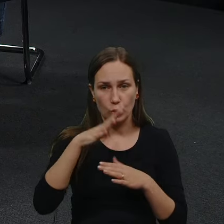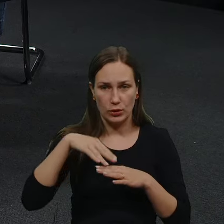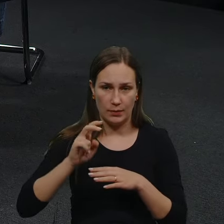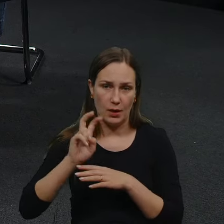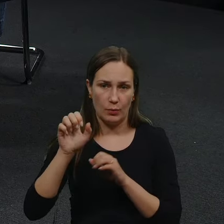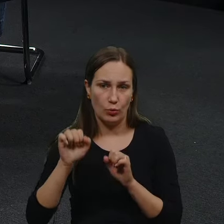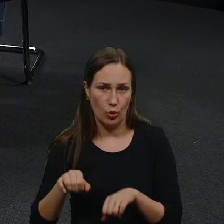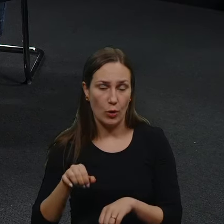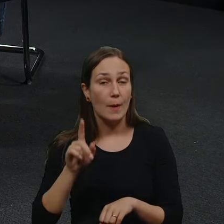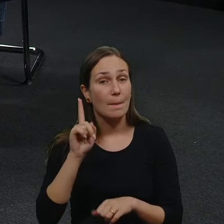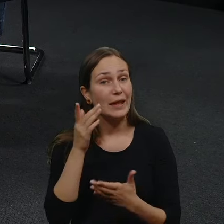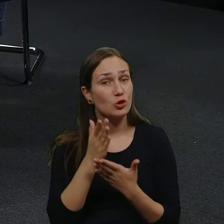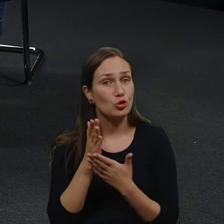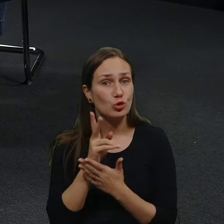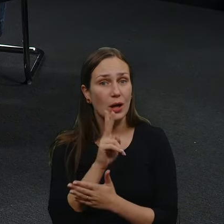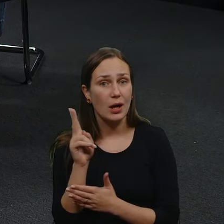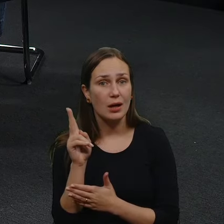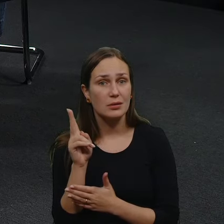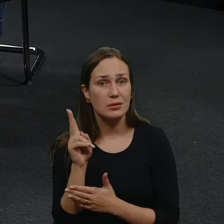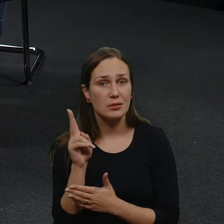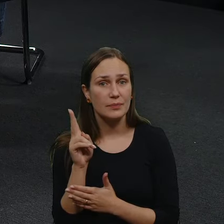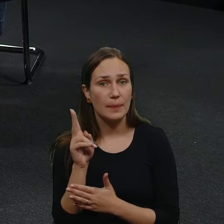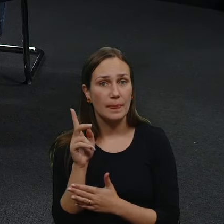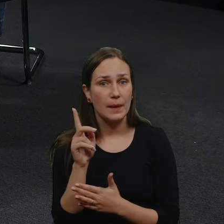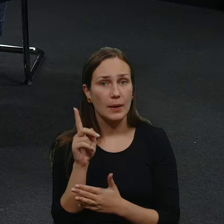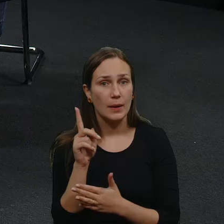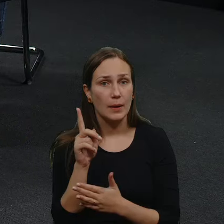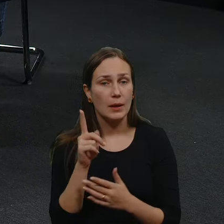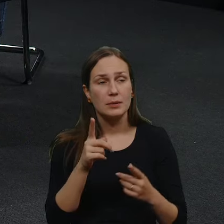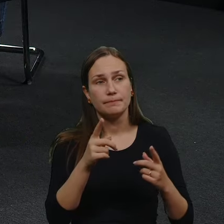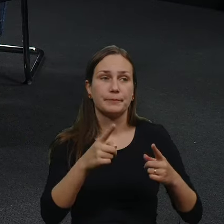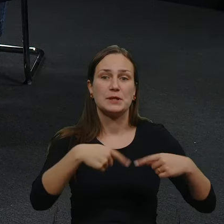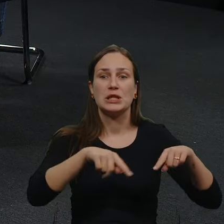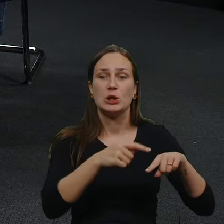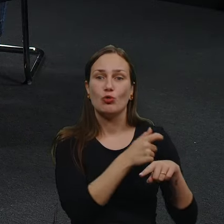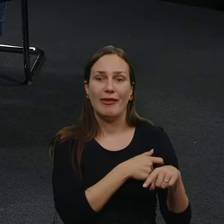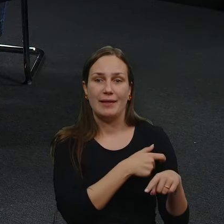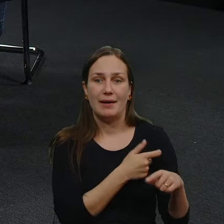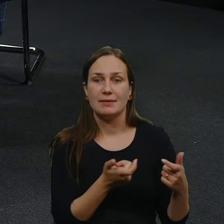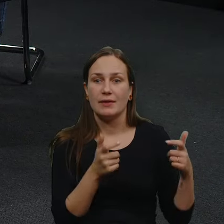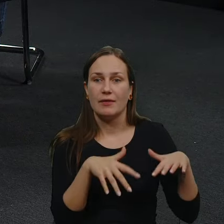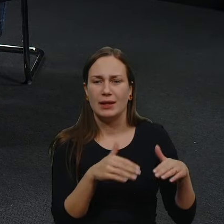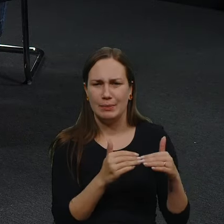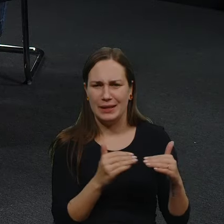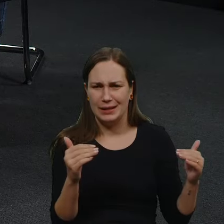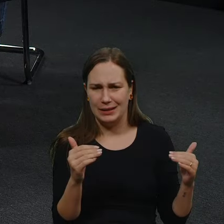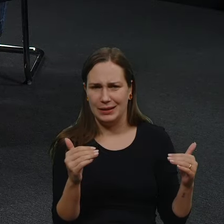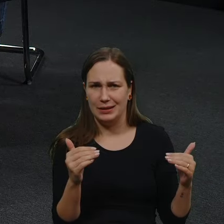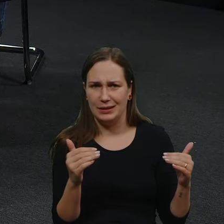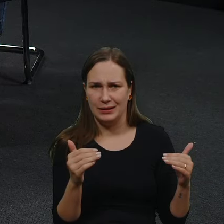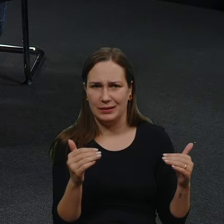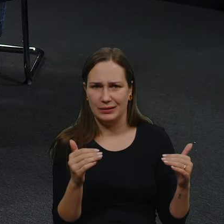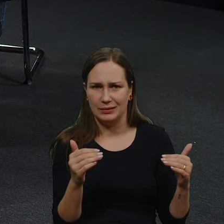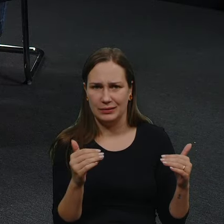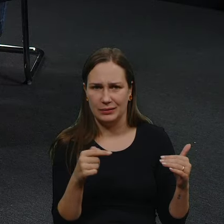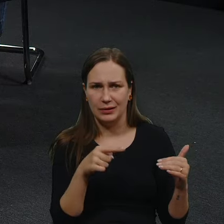Seimą. Bet yra tokių, kurie, nu, galima sakyti, vos neskirių vedėjai, kaip sakoma, ten savivaldybės lygiai, tai galima